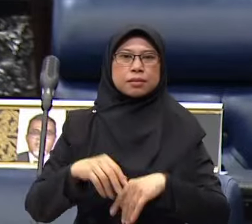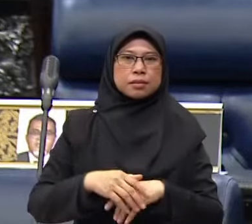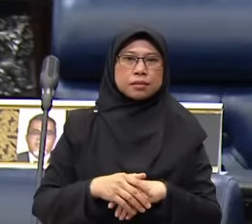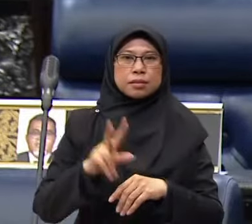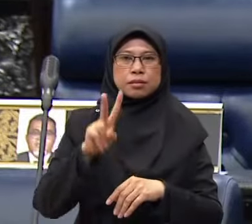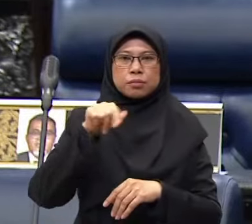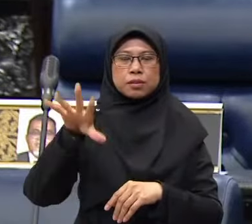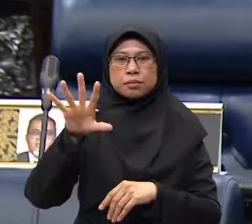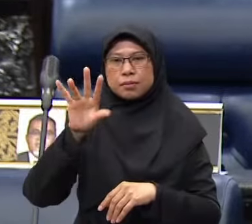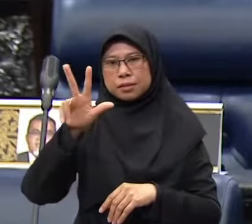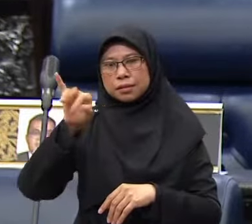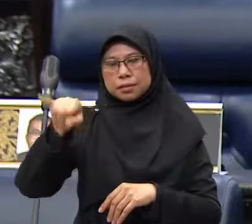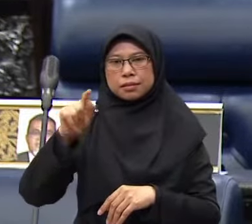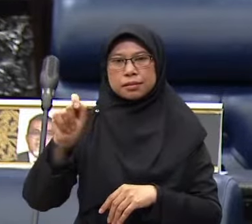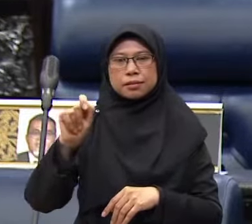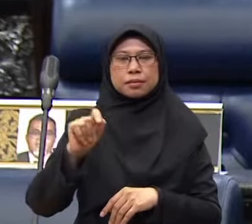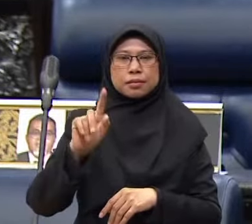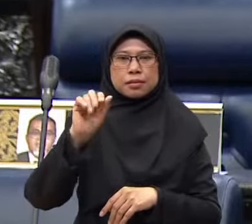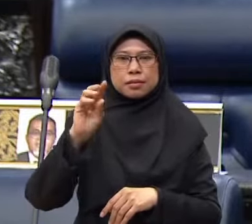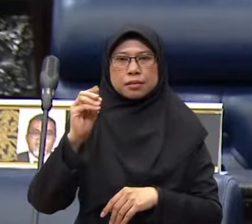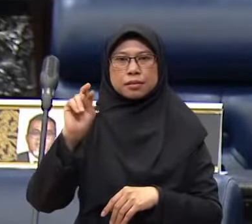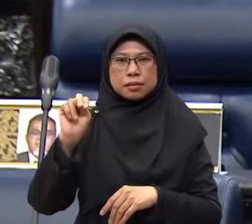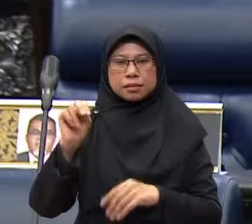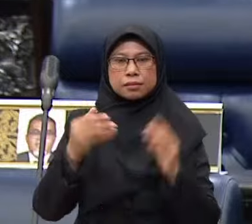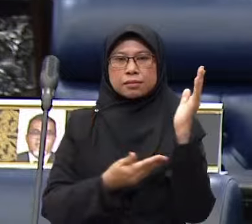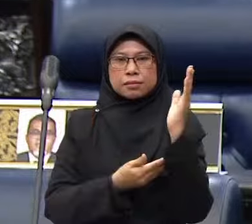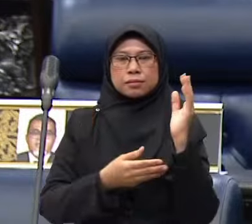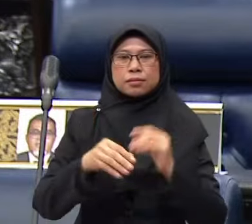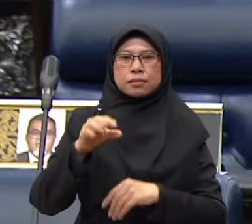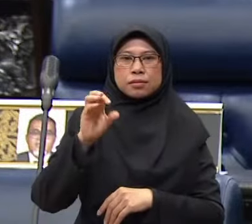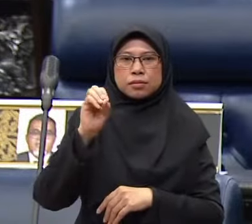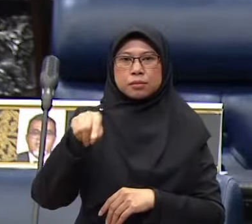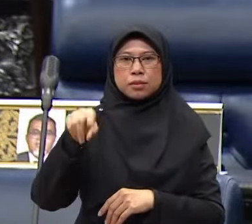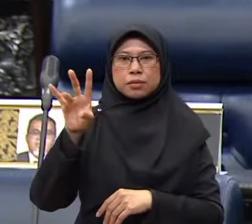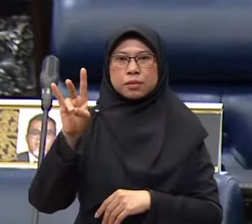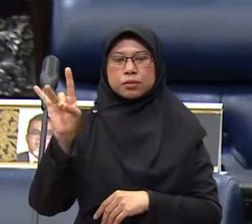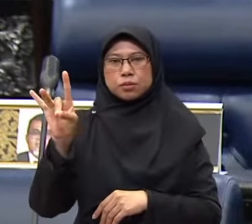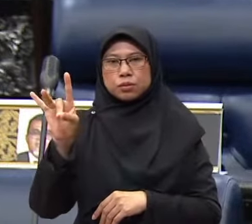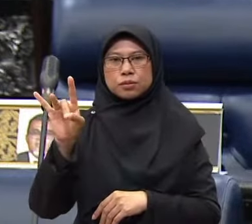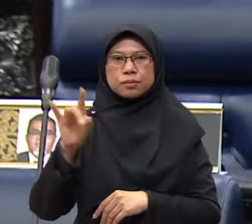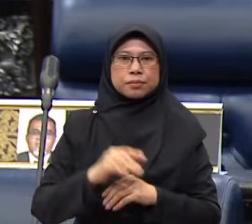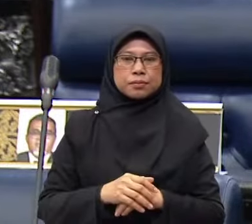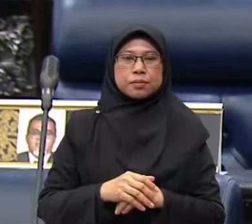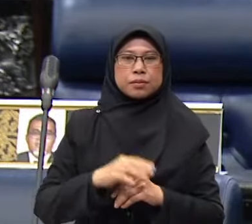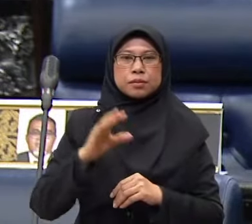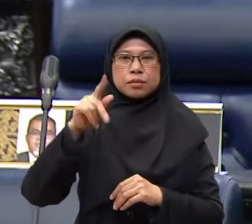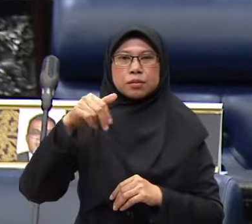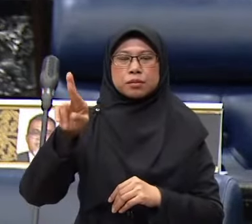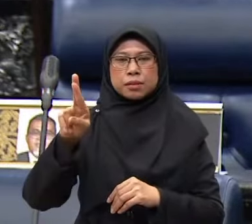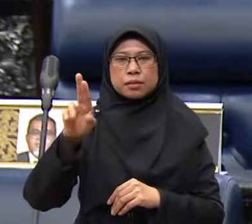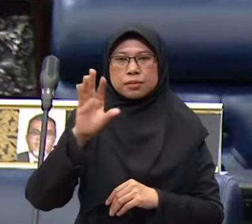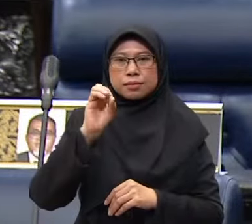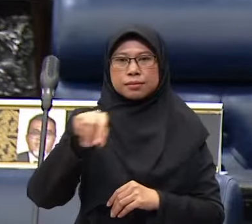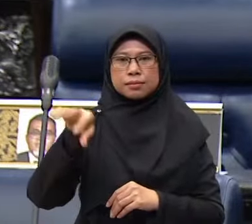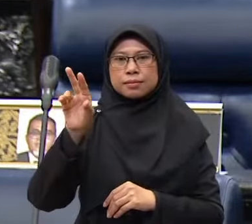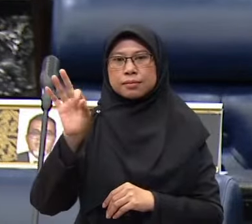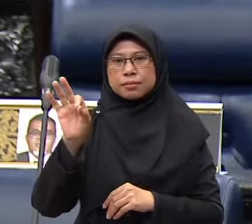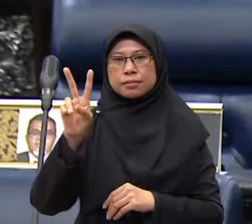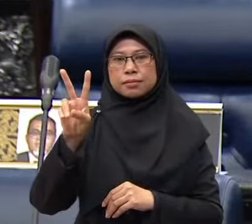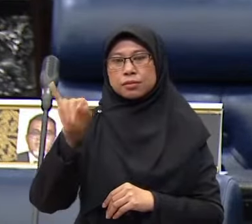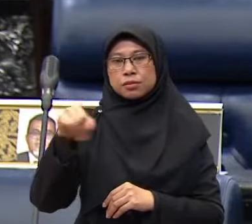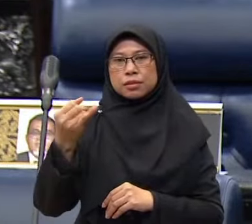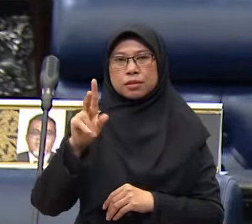2.53 juta Tan Tantan k0 0.87 juta Tan kendian Meso Kapar 0.92 juta